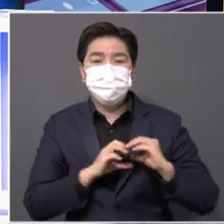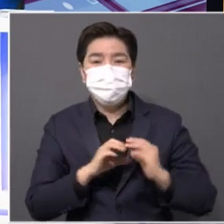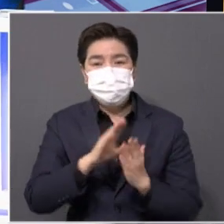นี่แหละค่ะ